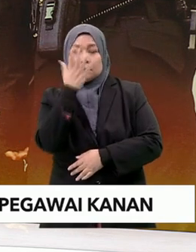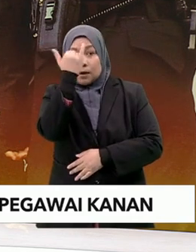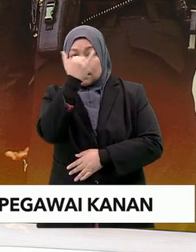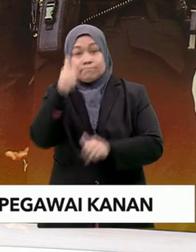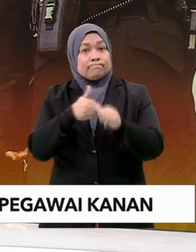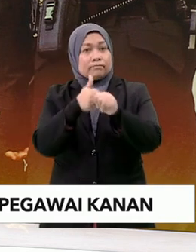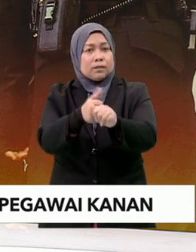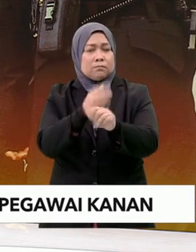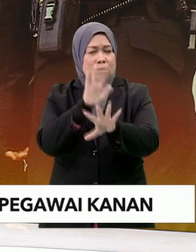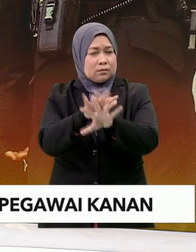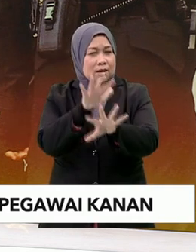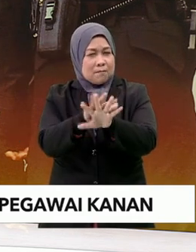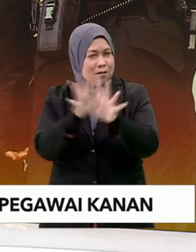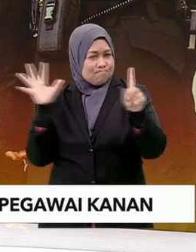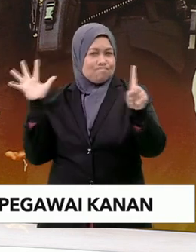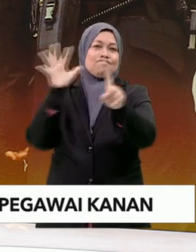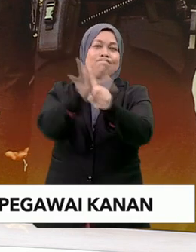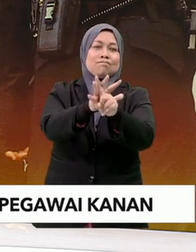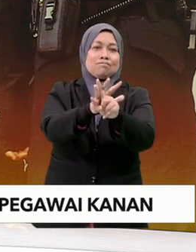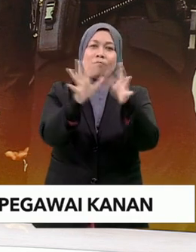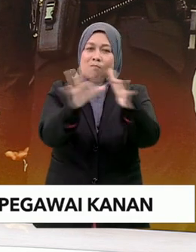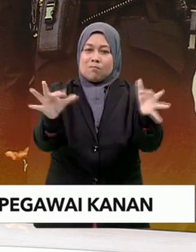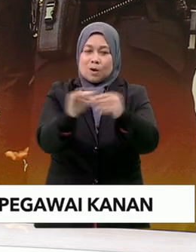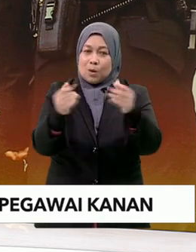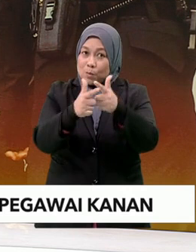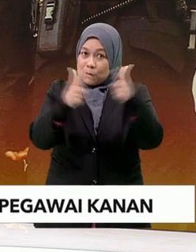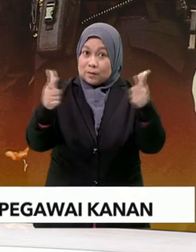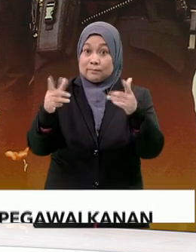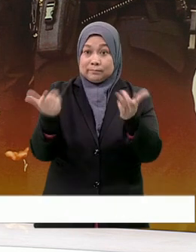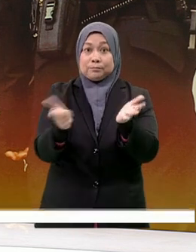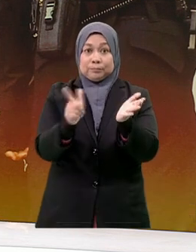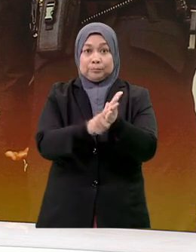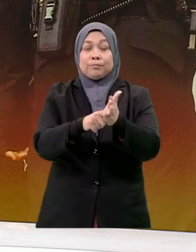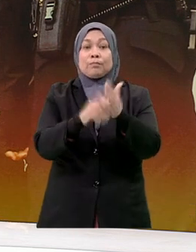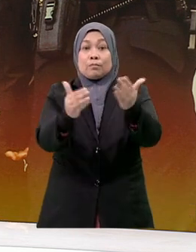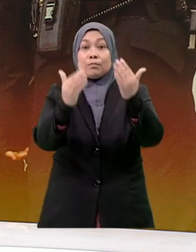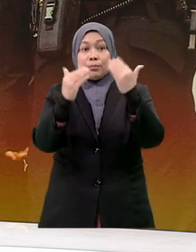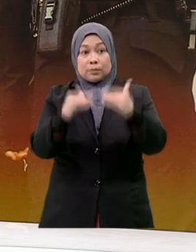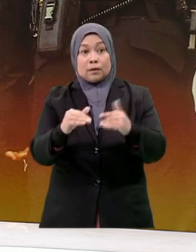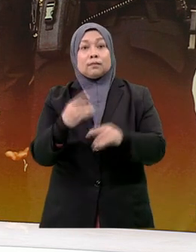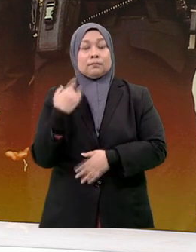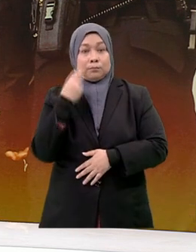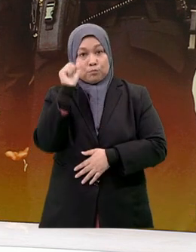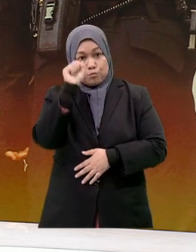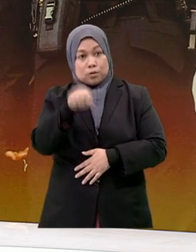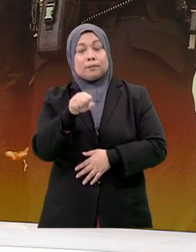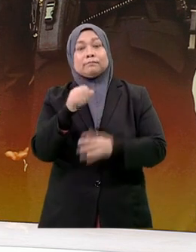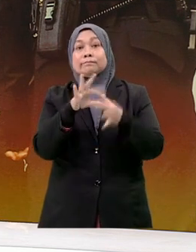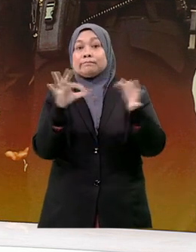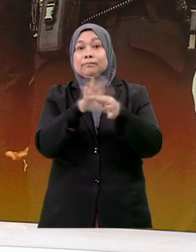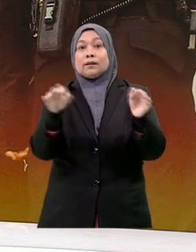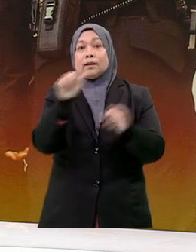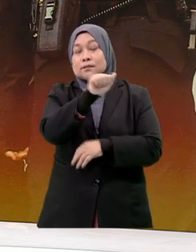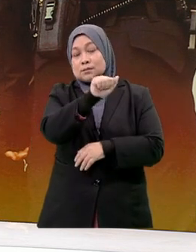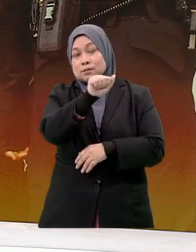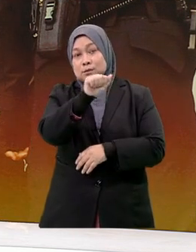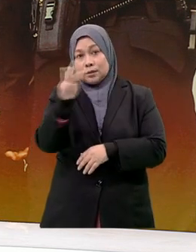kes berkenaan menarik perhatian umum secara meluas itu yang terbaru dari polis diraja Malaysia seperti biasa anda boleh baca dengan lebih lanjut di